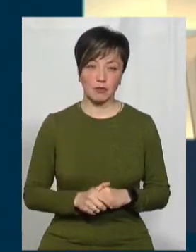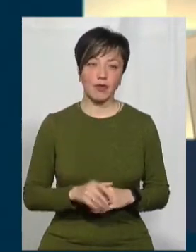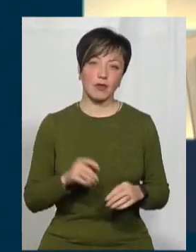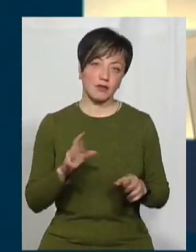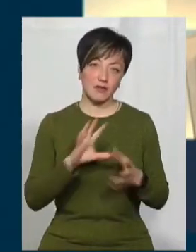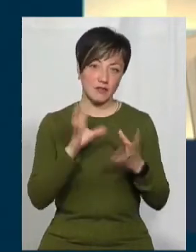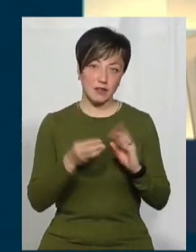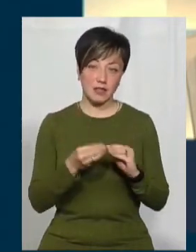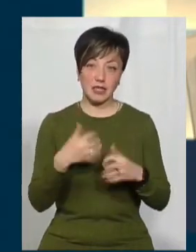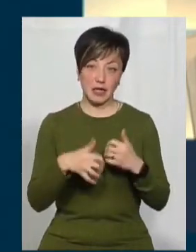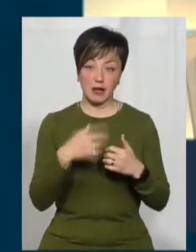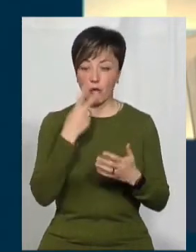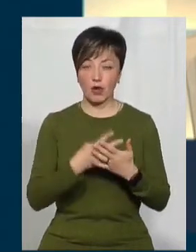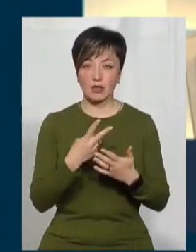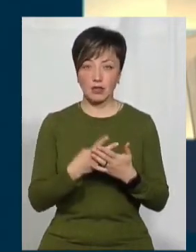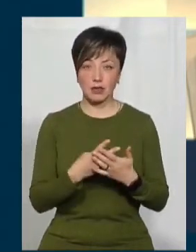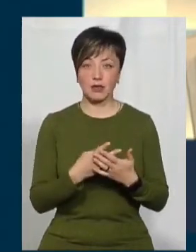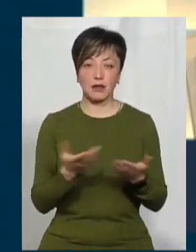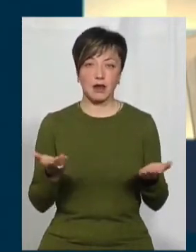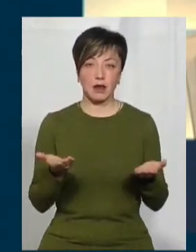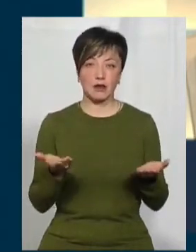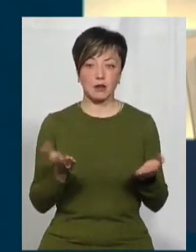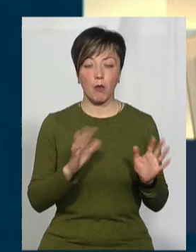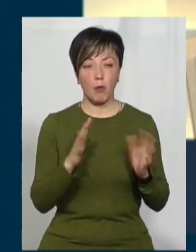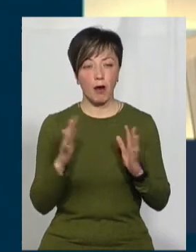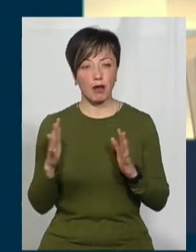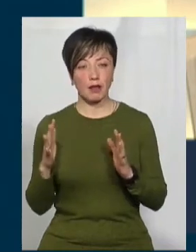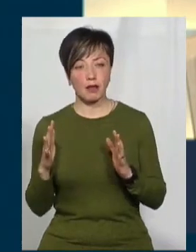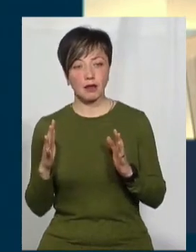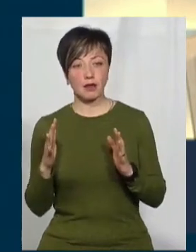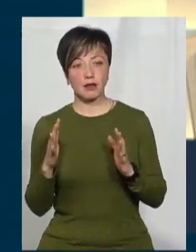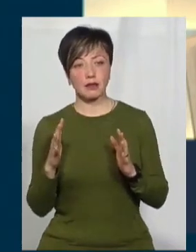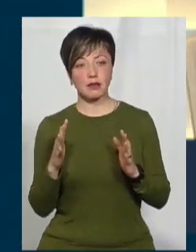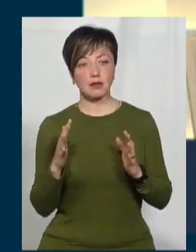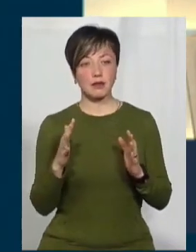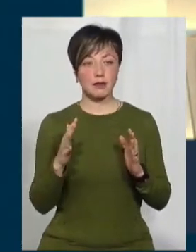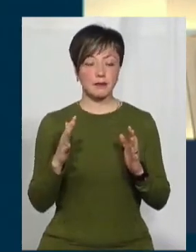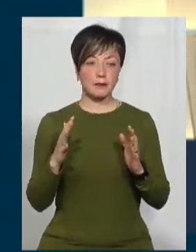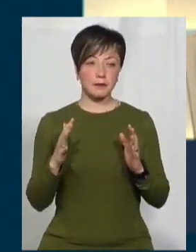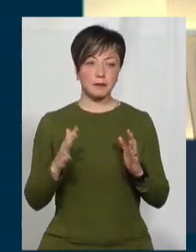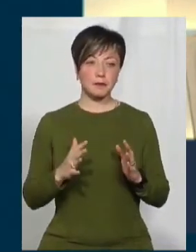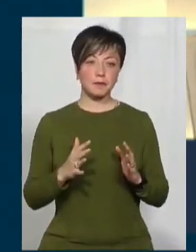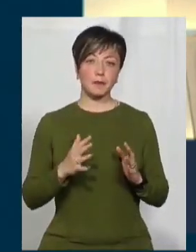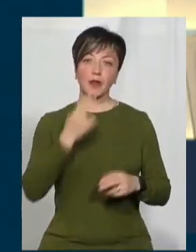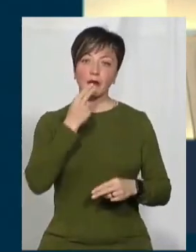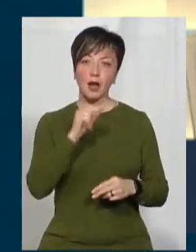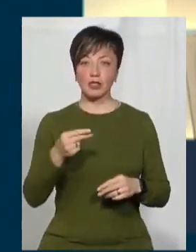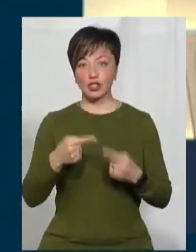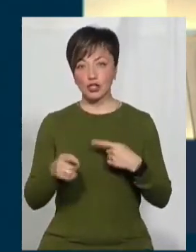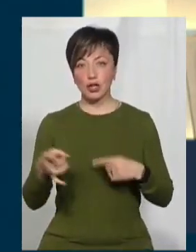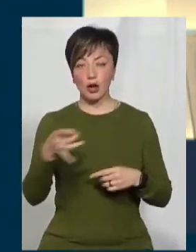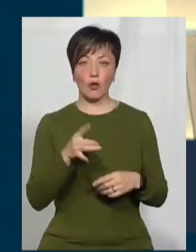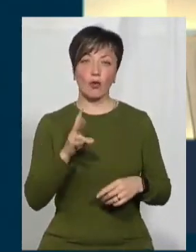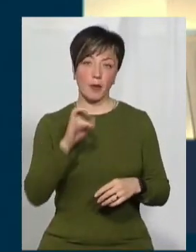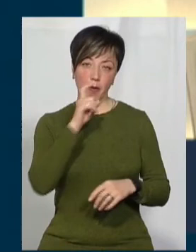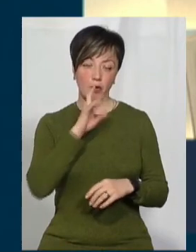досить непогано. Це середній показник в якихось моментах гарніше за інші регіони, але